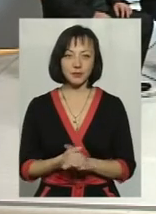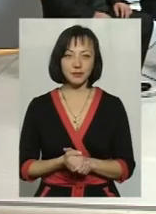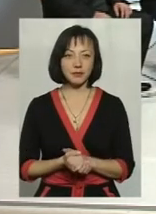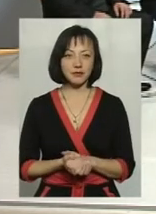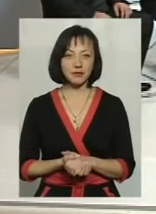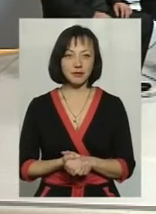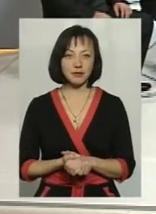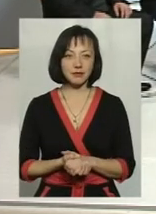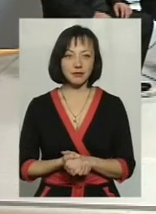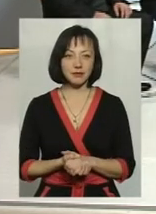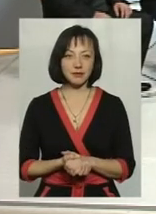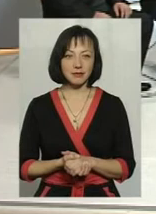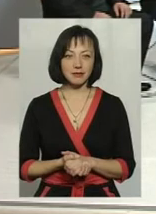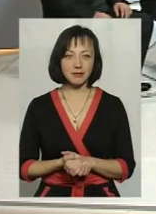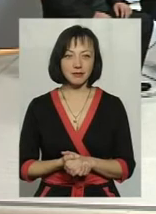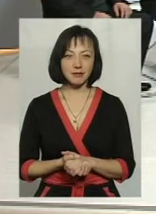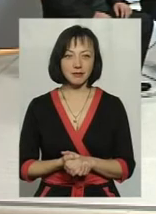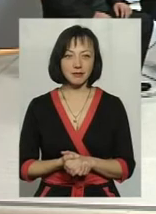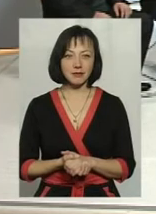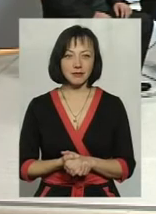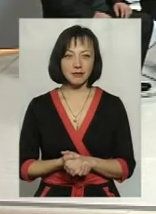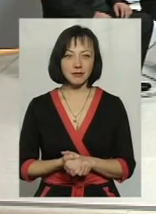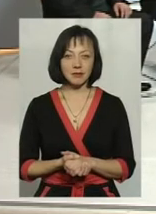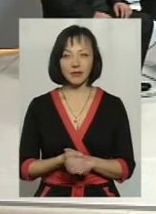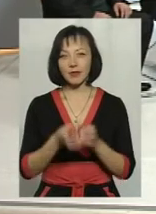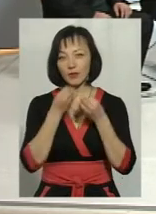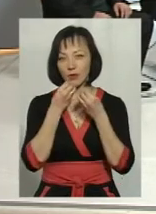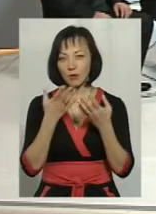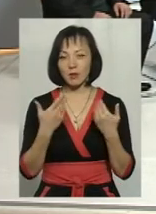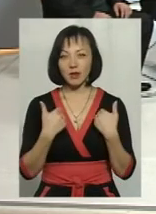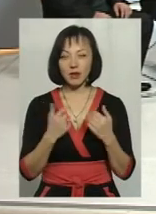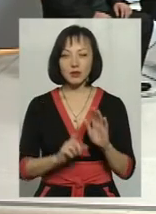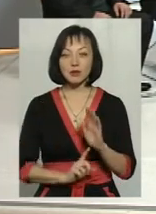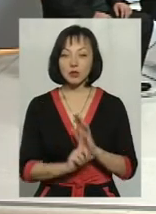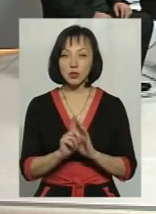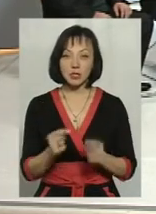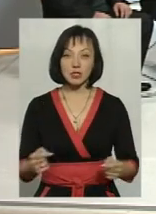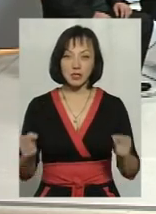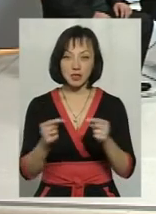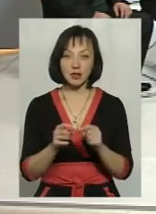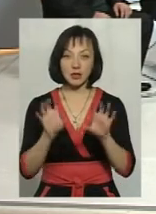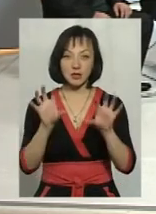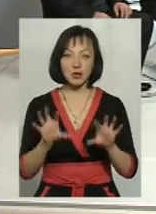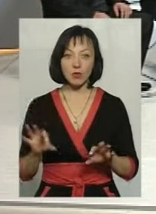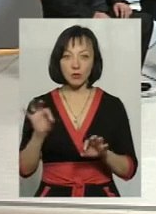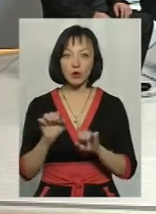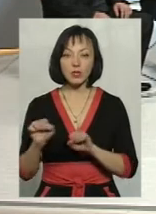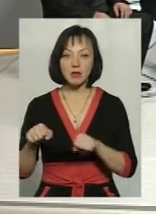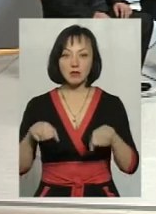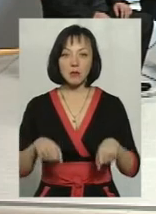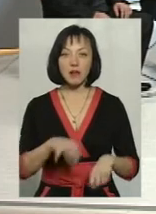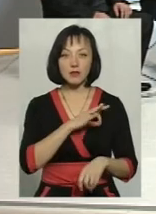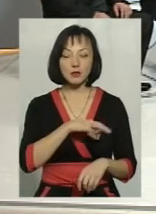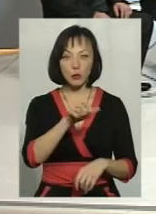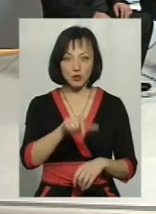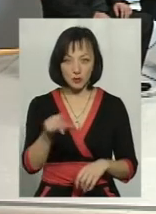розпочне? Пані Тетяна? Добре. Згідно закону України про захист прав споживачів,